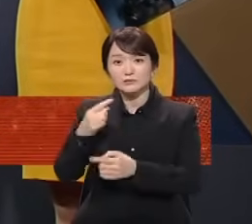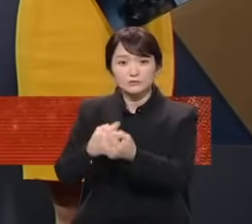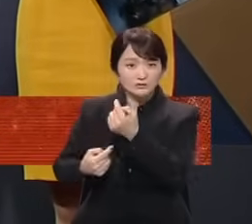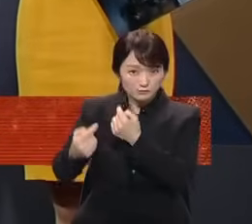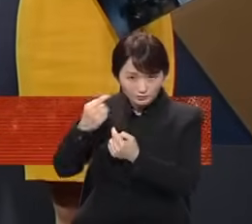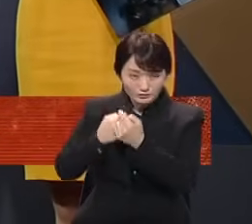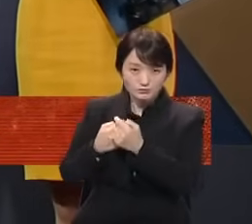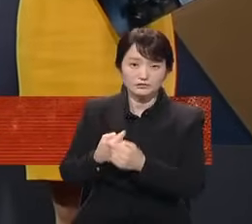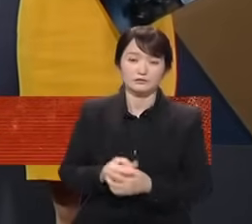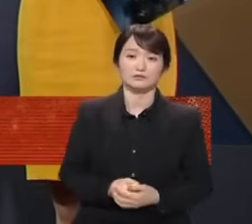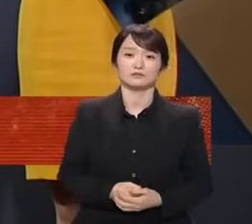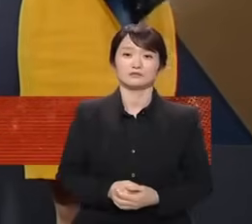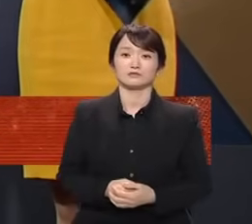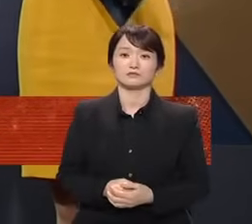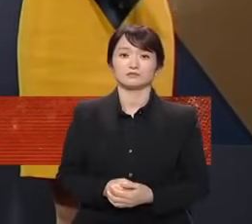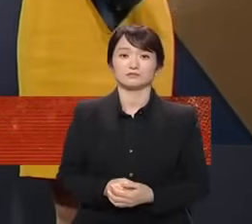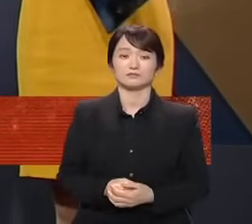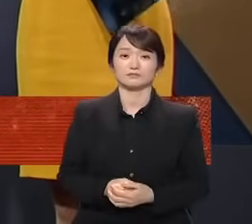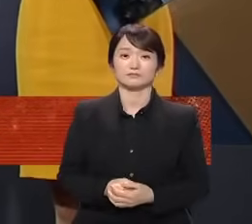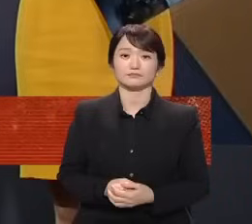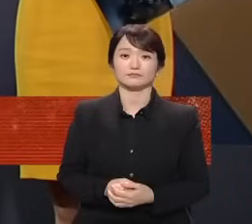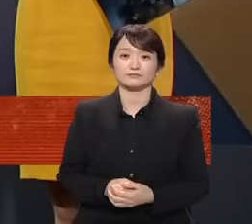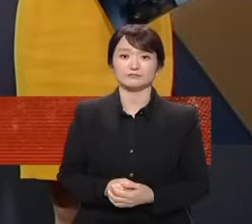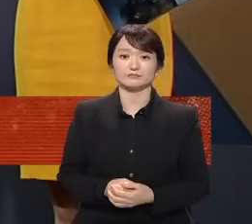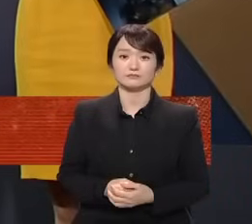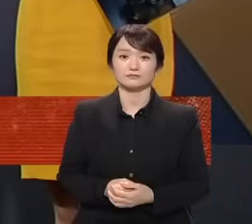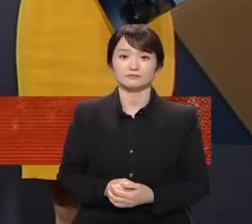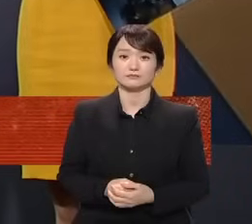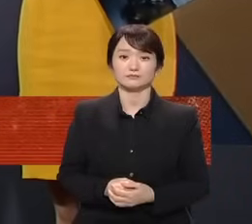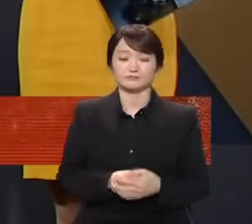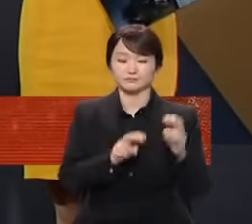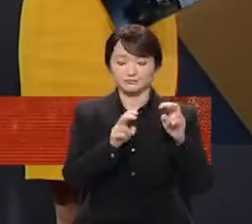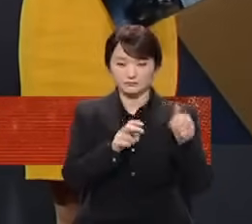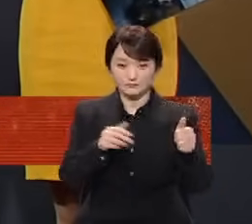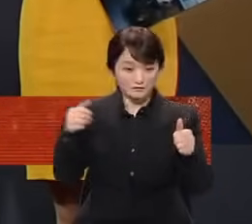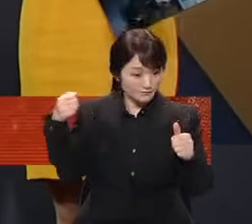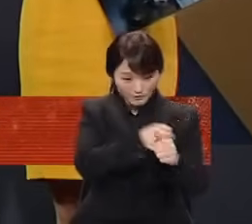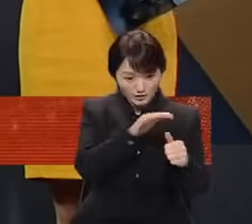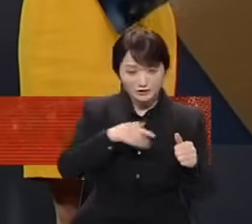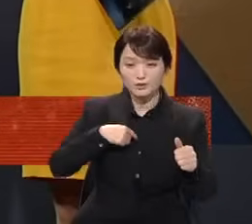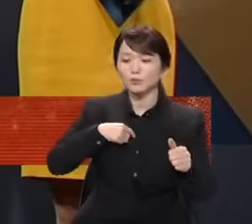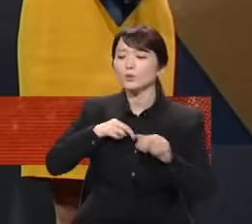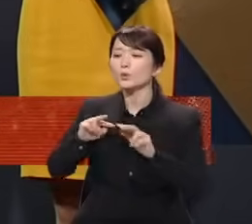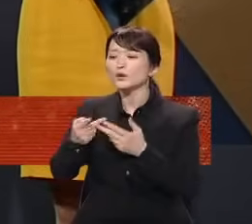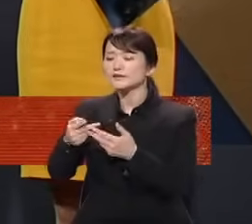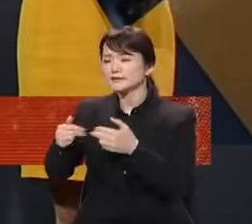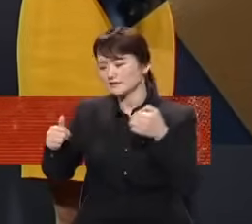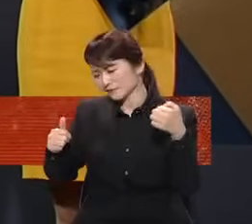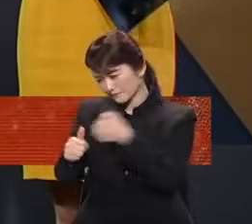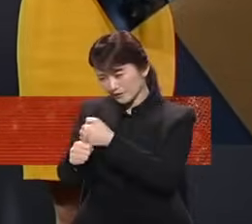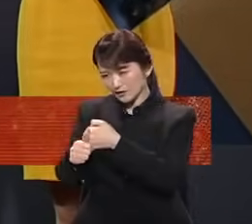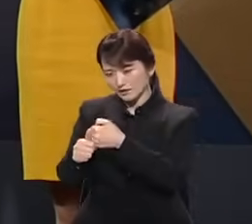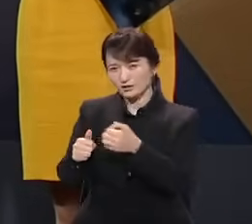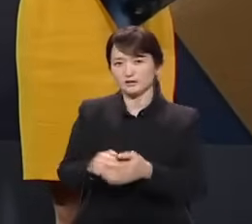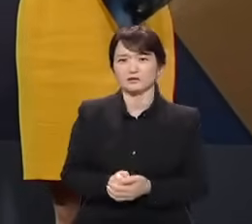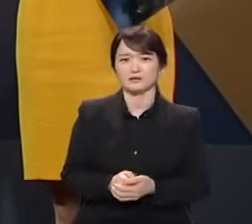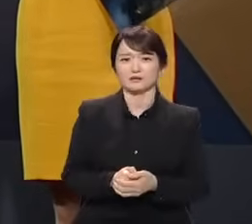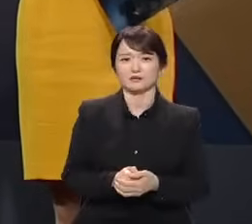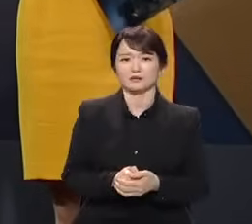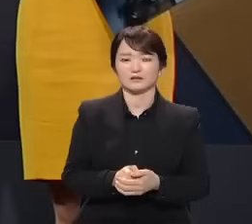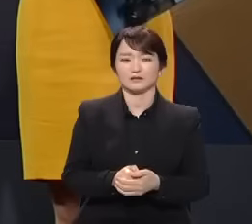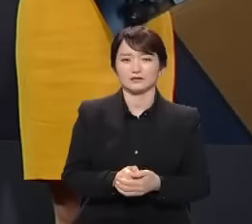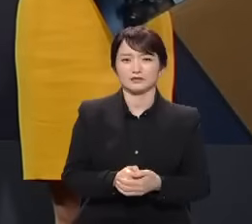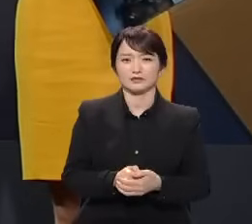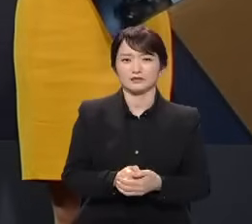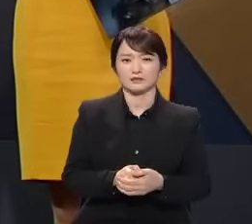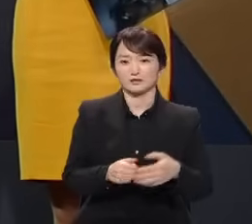제보를 해왔습니다. 폭행을 당한 건 사장이 아니라 본인이었다는 건데요. 뒤바뀐 가해자와 피해자, 대체 이날